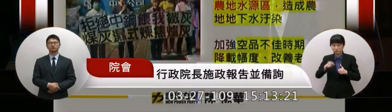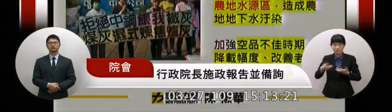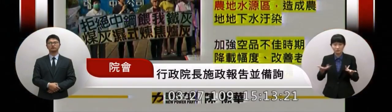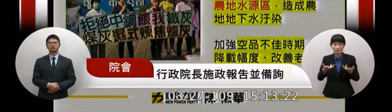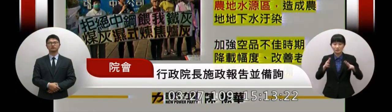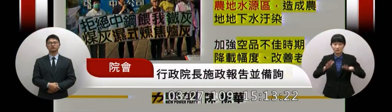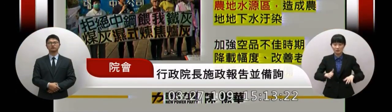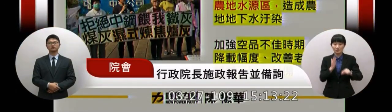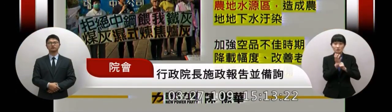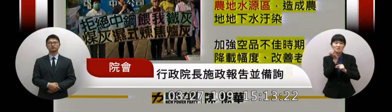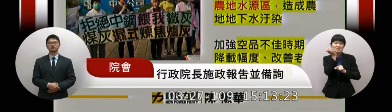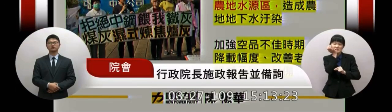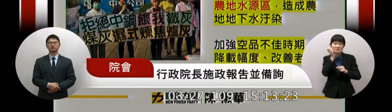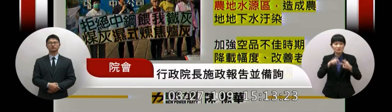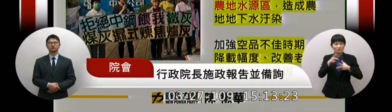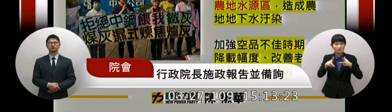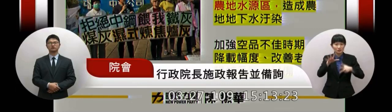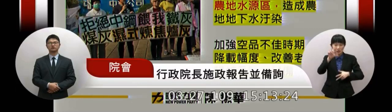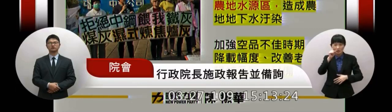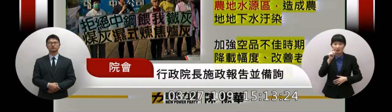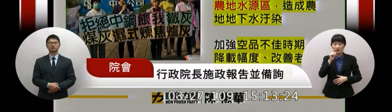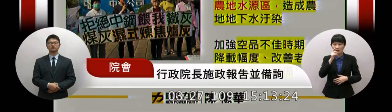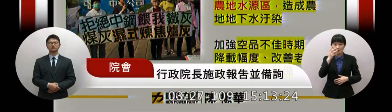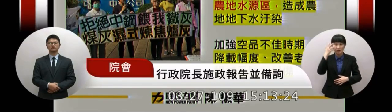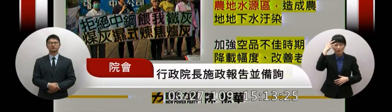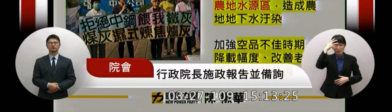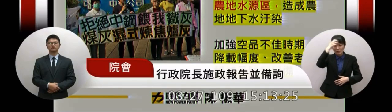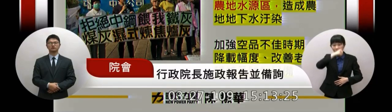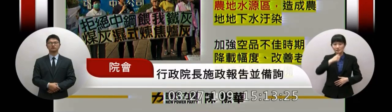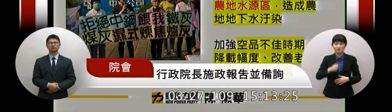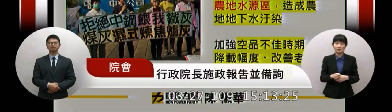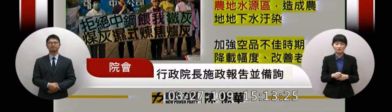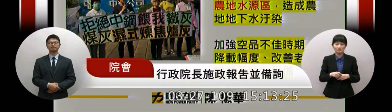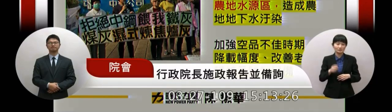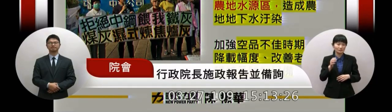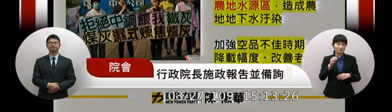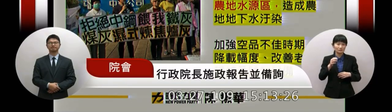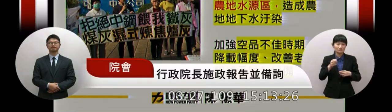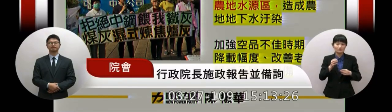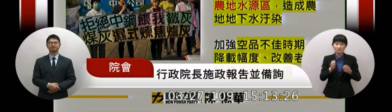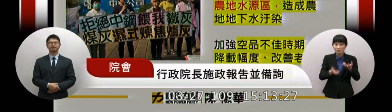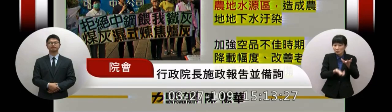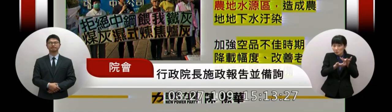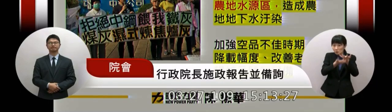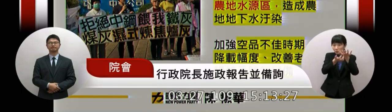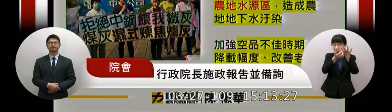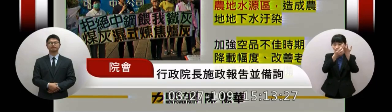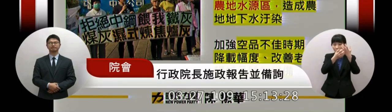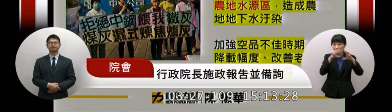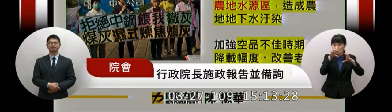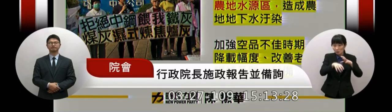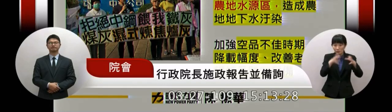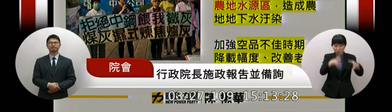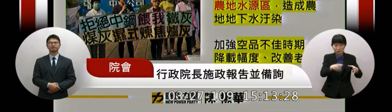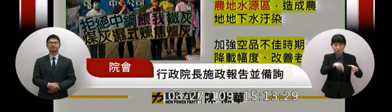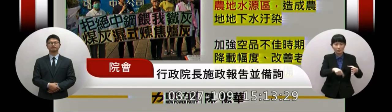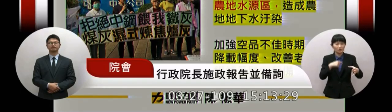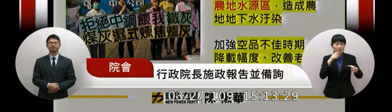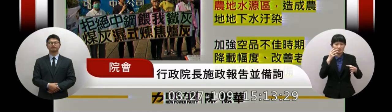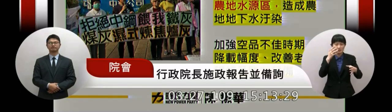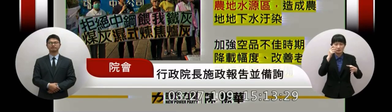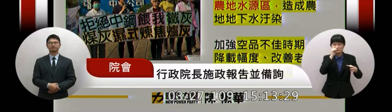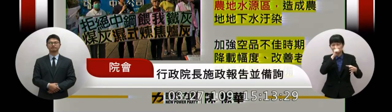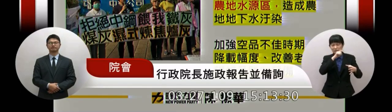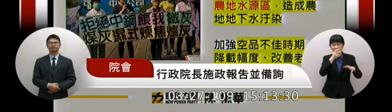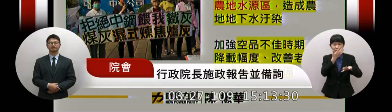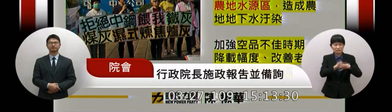中港有一个老旧的湿式炼焦炉，啊，这个湿式炼焦炉因为污染较大，啊，佫较老旧，啊，譬如